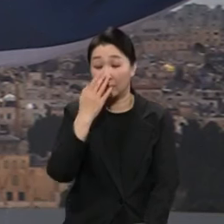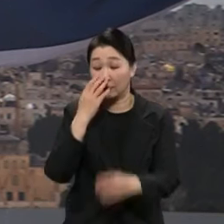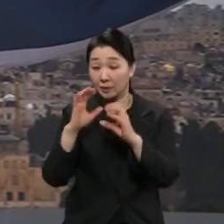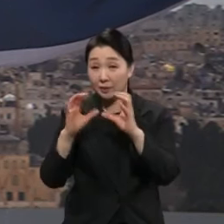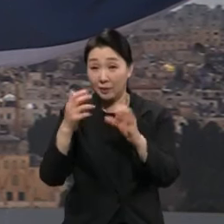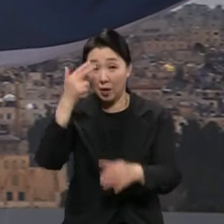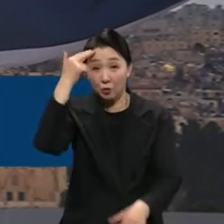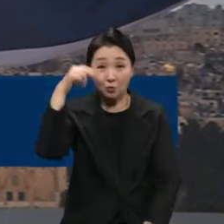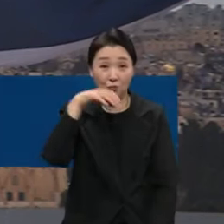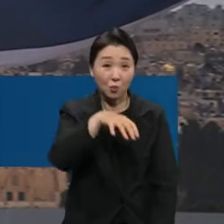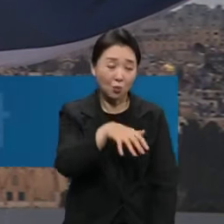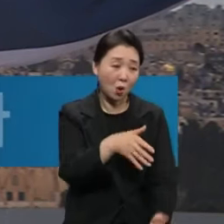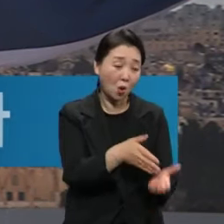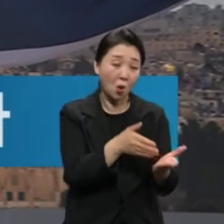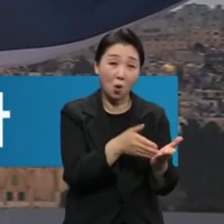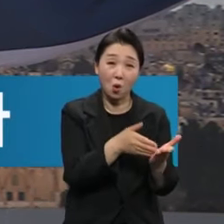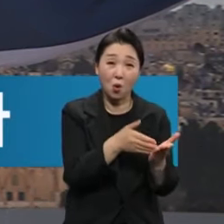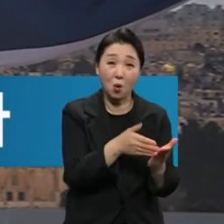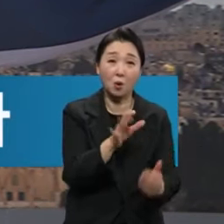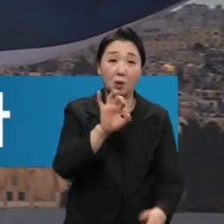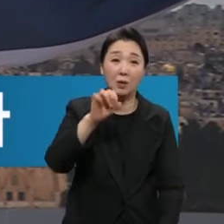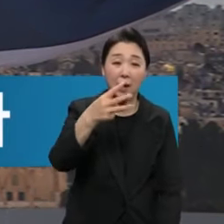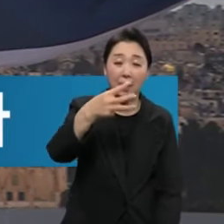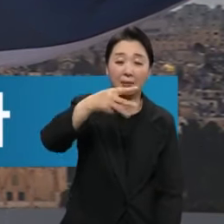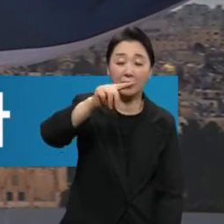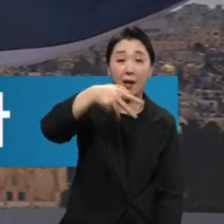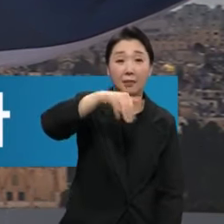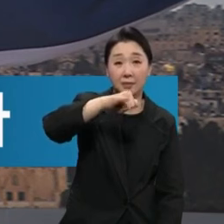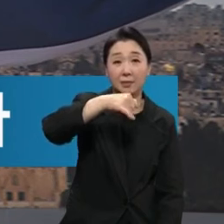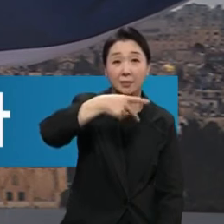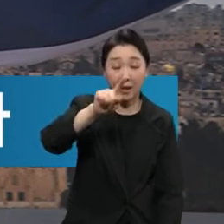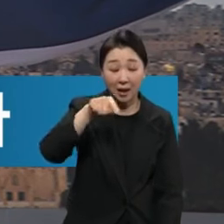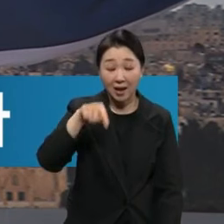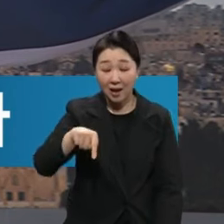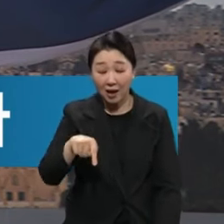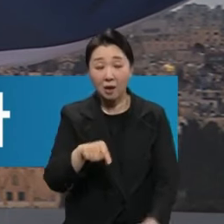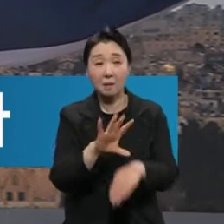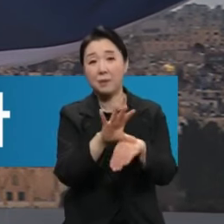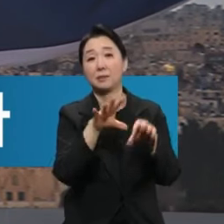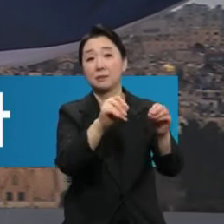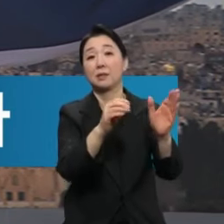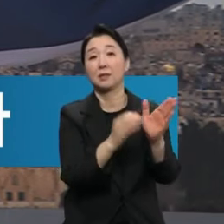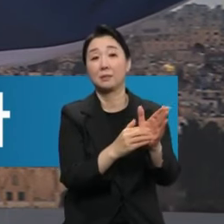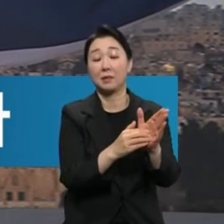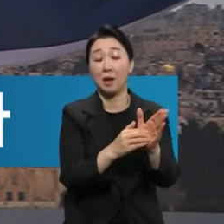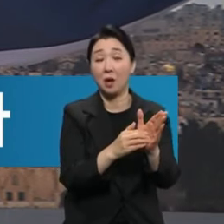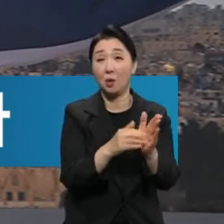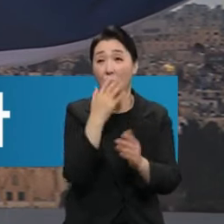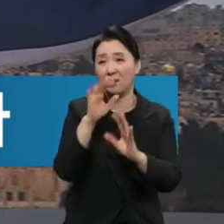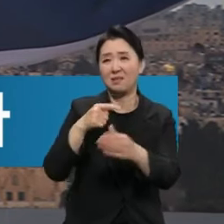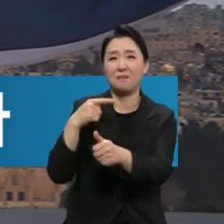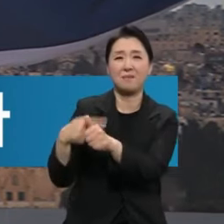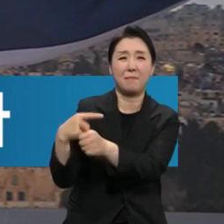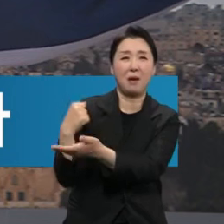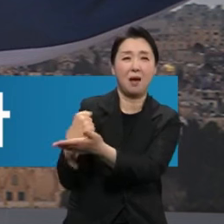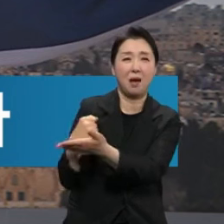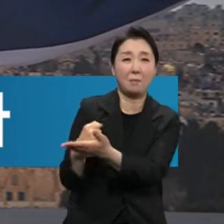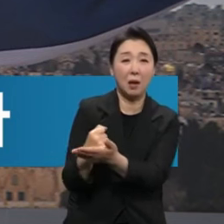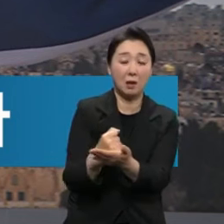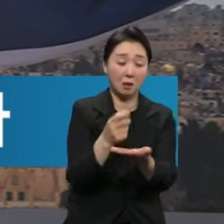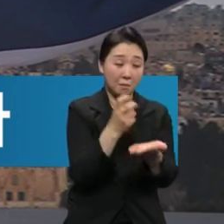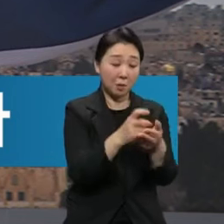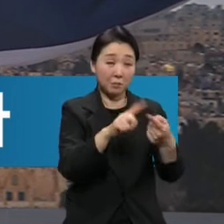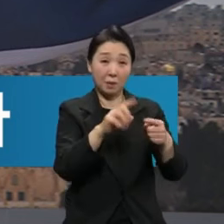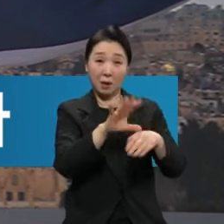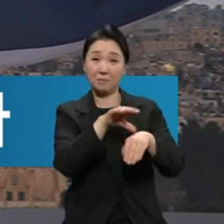이스라엘이 중동 언론 알자지라의 자국 내 방송을 금지했습니다. 자신들을 일방적으로 비판한 언론이라면서 법으로